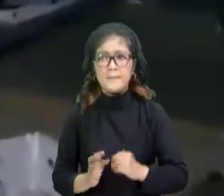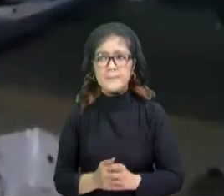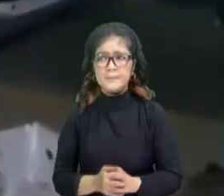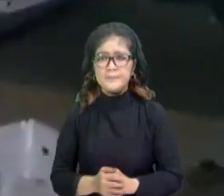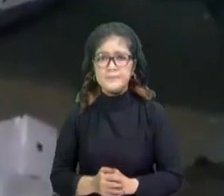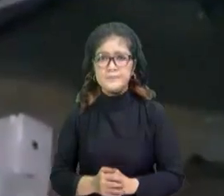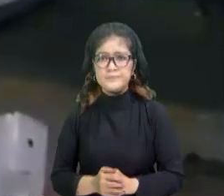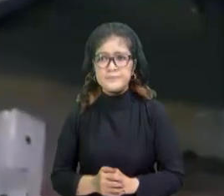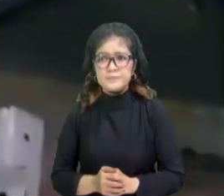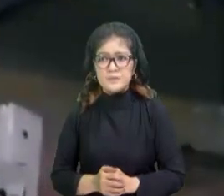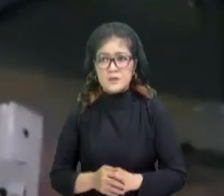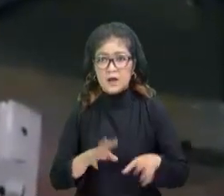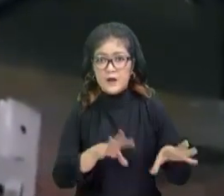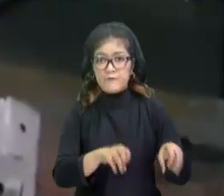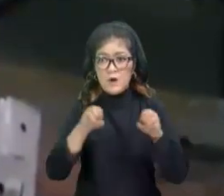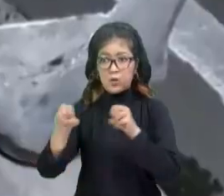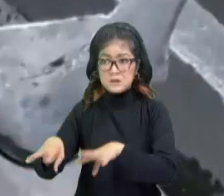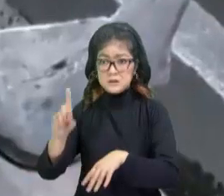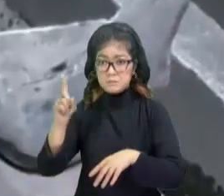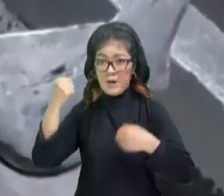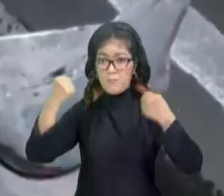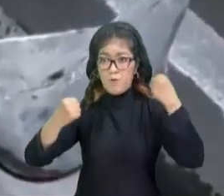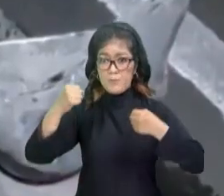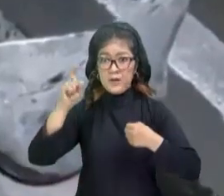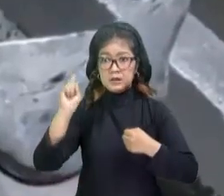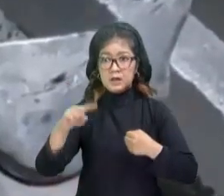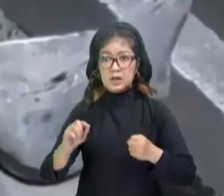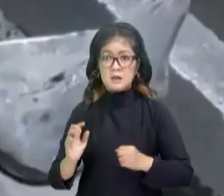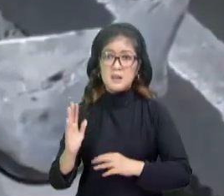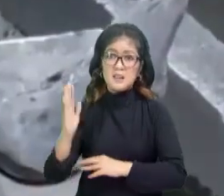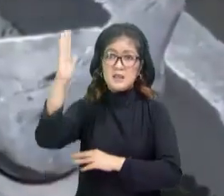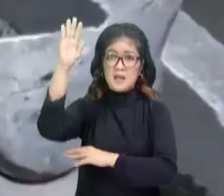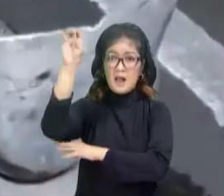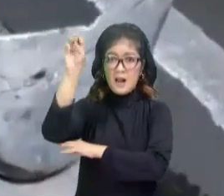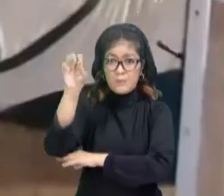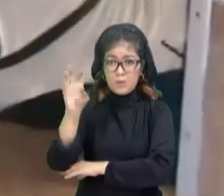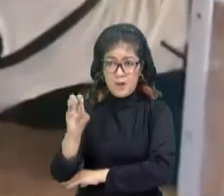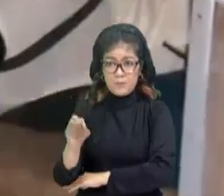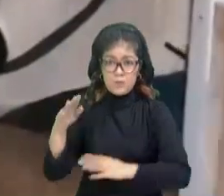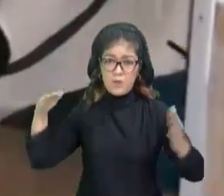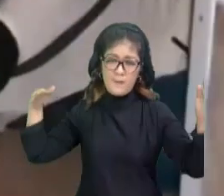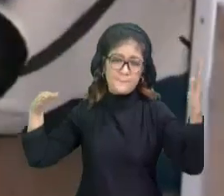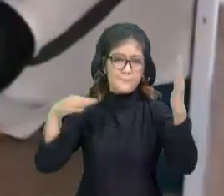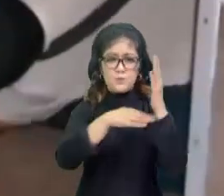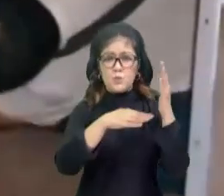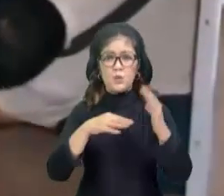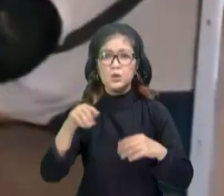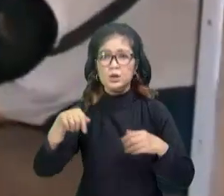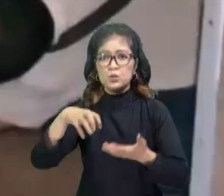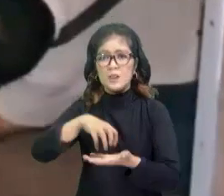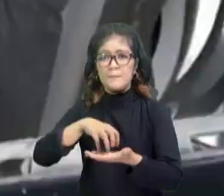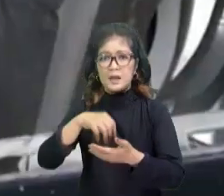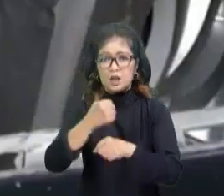Hai petugas mengevakuasi mobil azufi usai menabrak tiang rambu dan pagar pembatas jalan di Jalan Kyai Tapa Grogol Jawa Barat Selasa